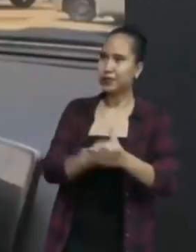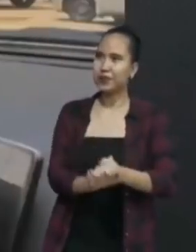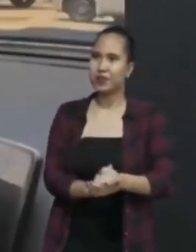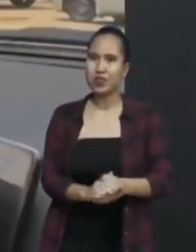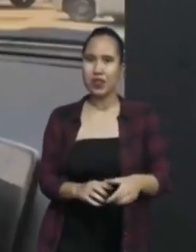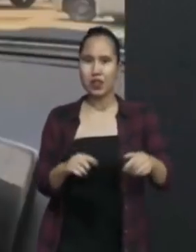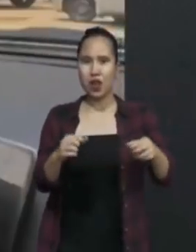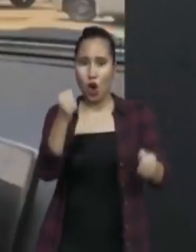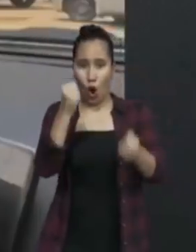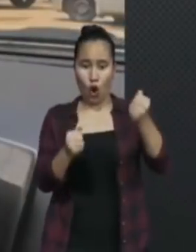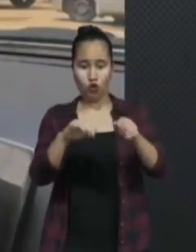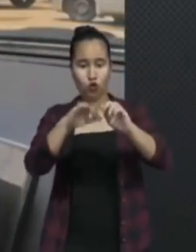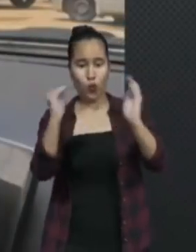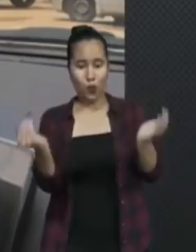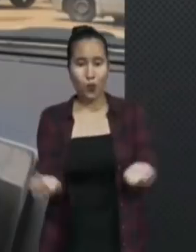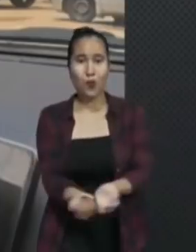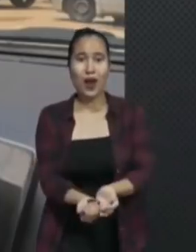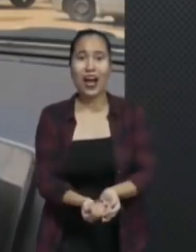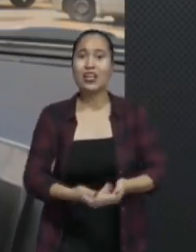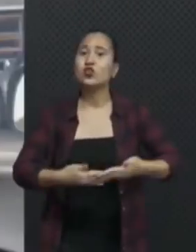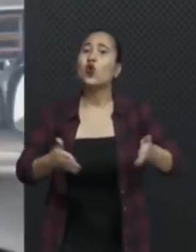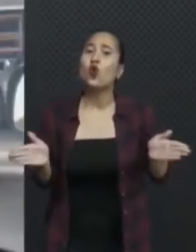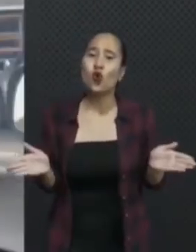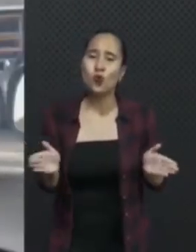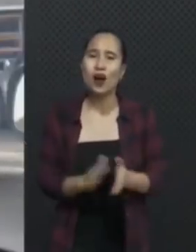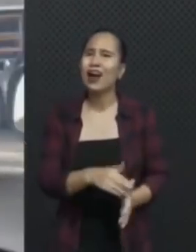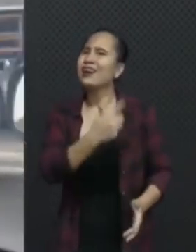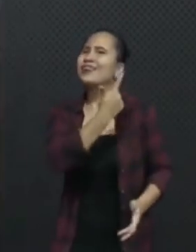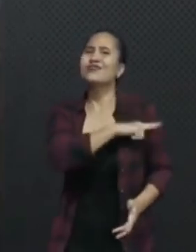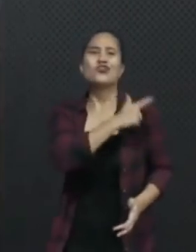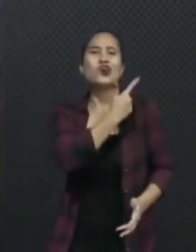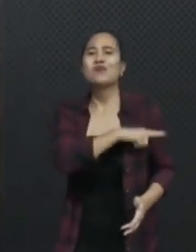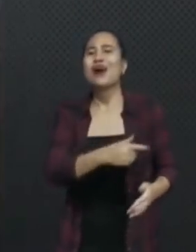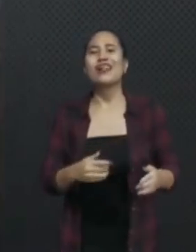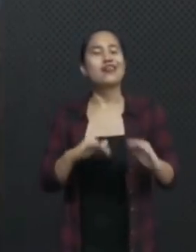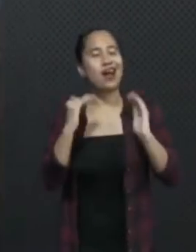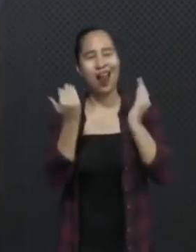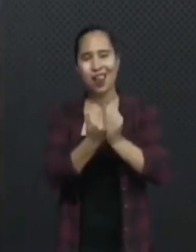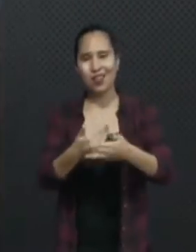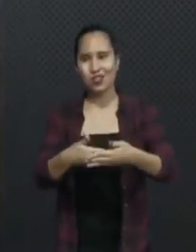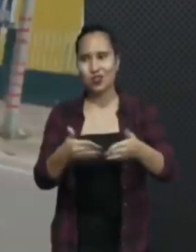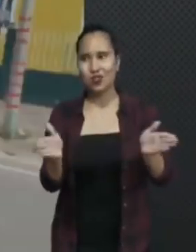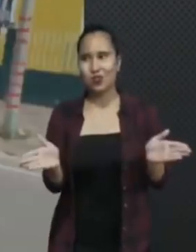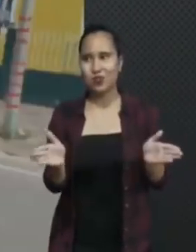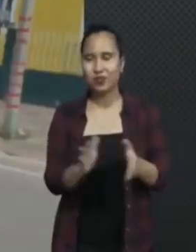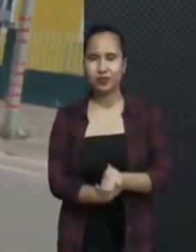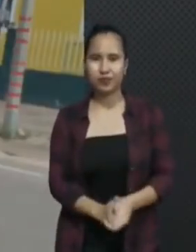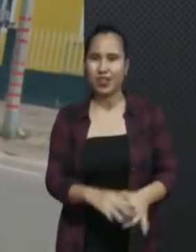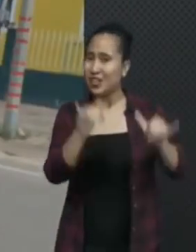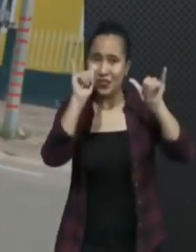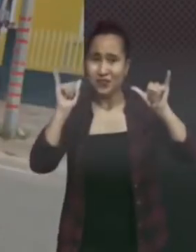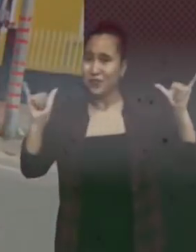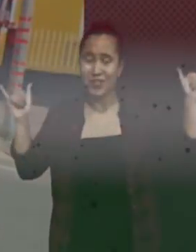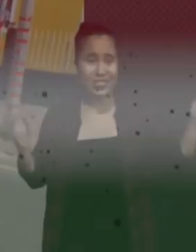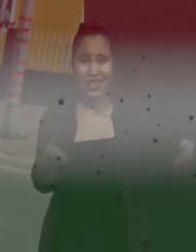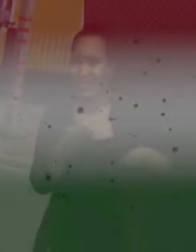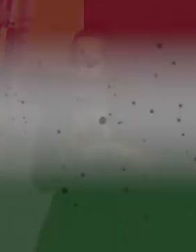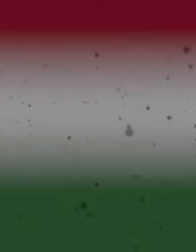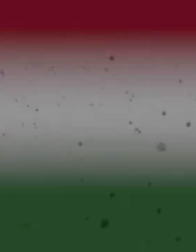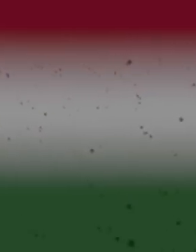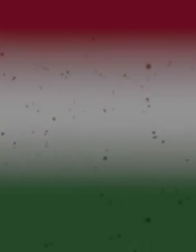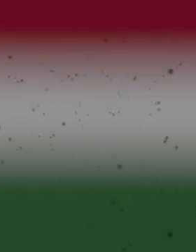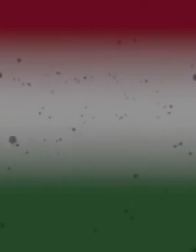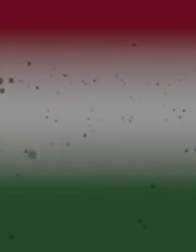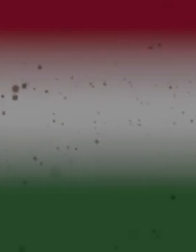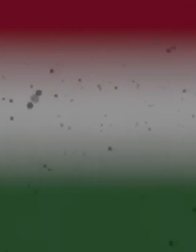bandenzaken open, alasan het draai, like Noah Samsa. Dat vies kan niet doorgaan, mensen. Echt waar.